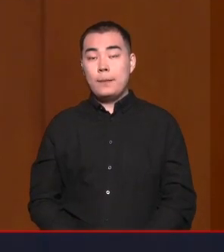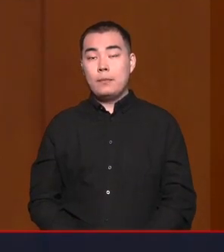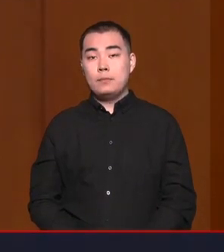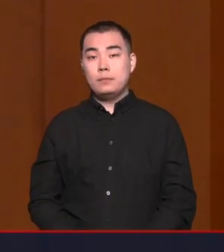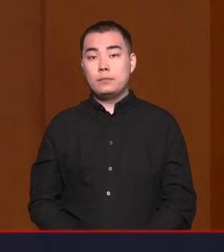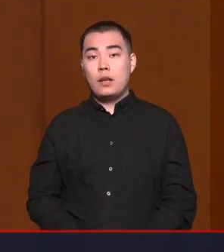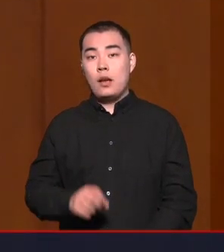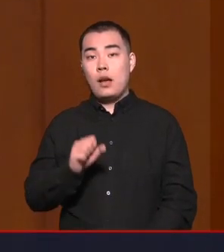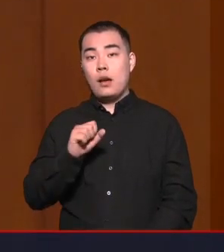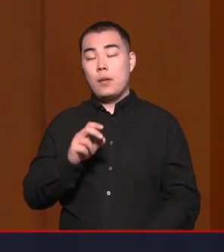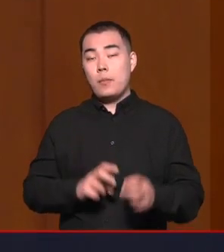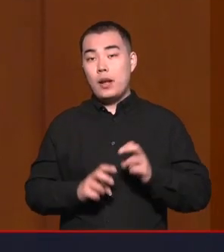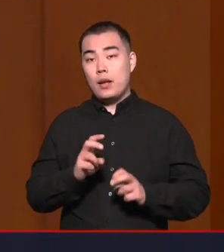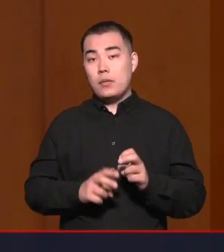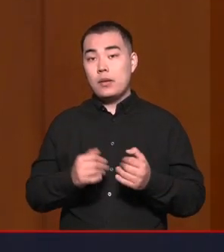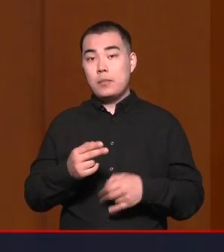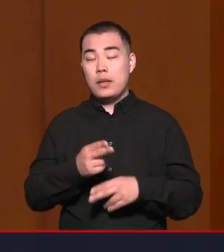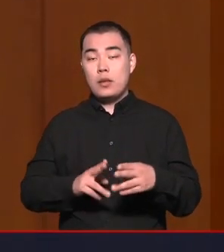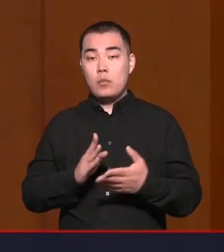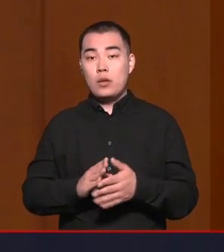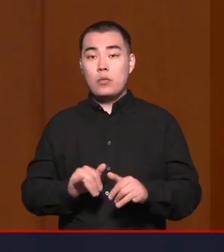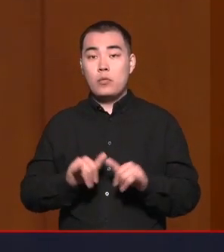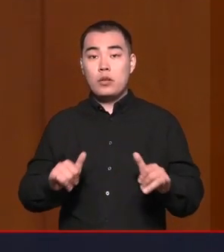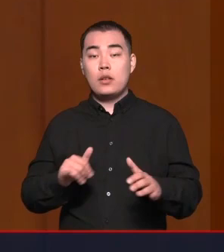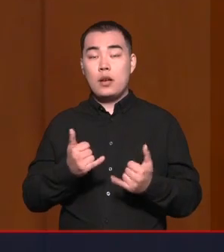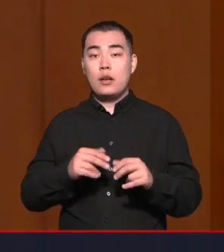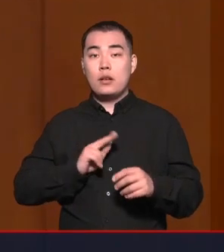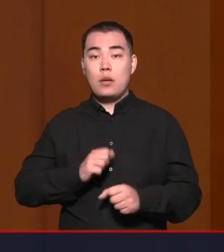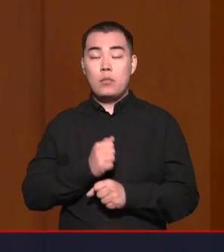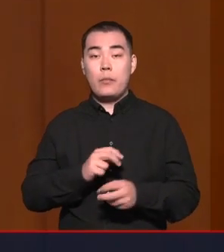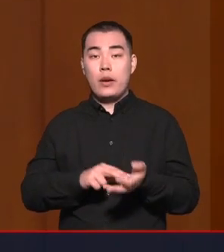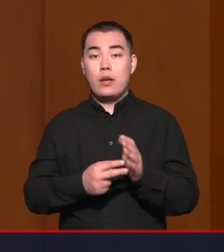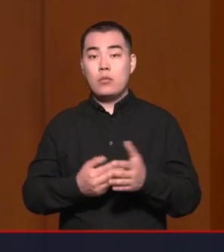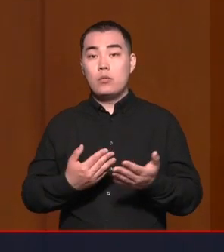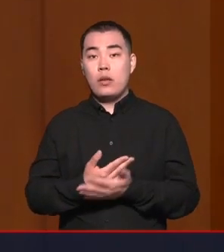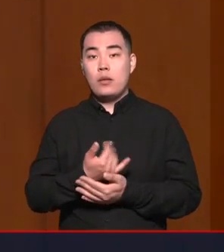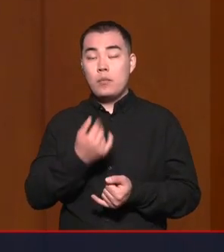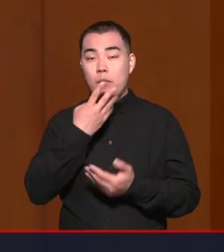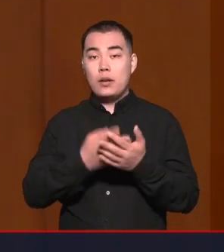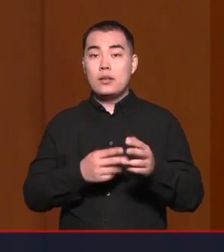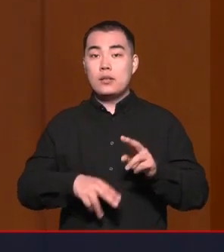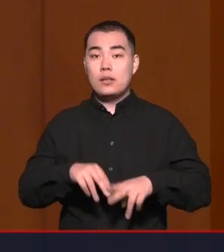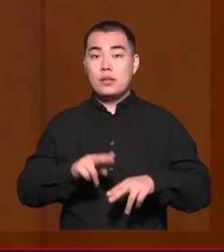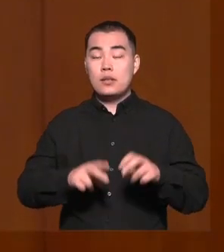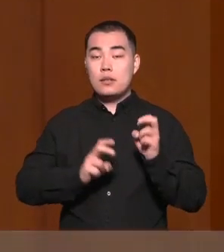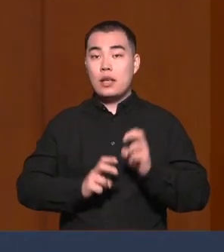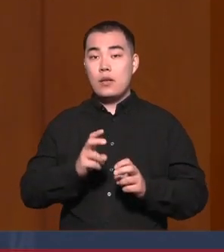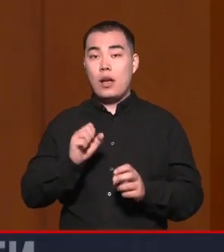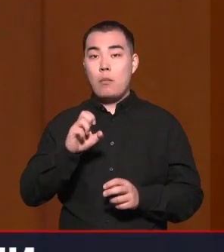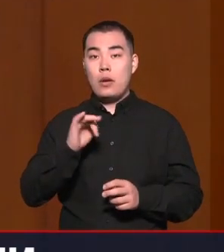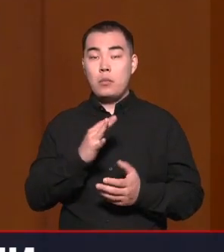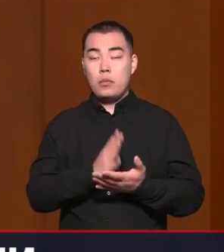показатель. Производство меди планируется увеличить за счет реализации проекта нового медиплавильного завода в области Абай.